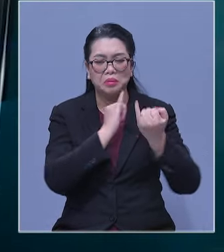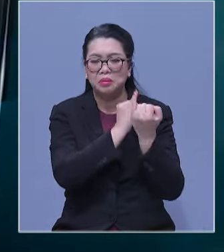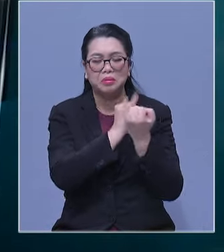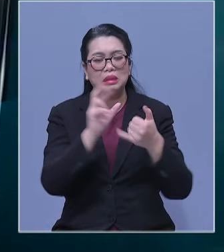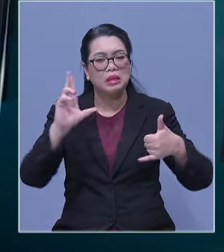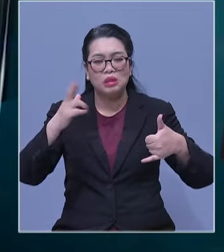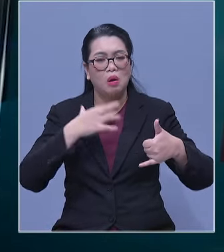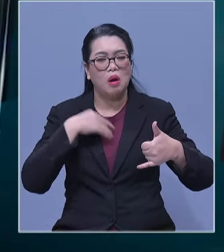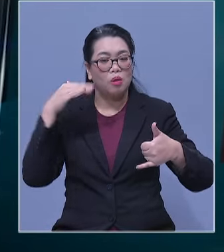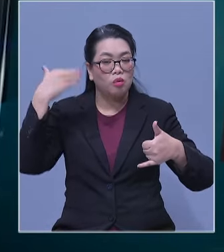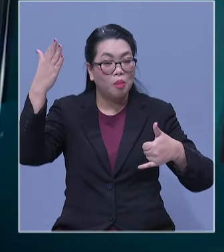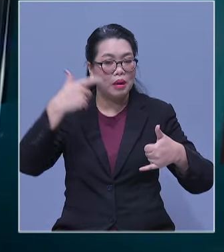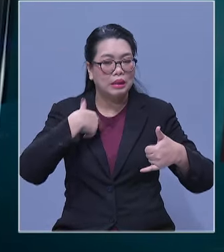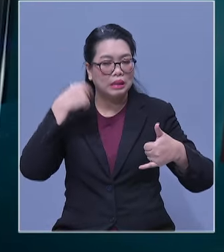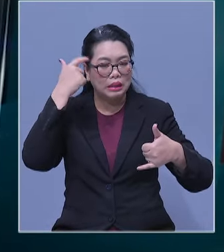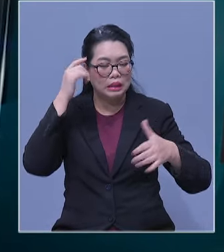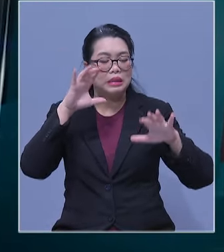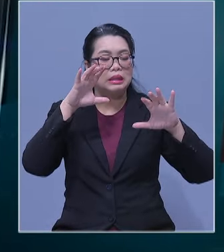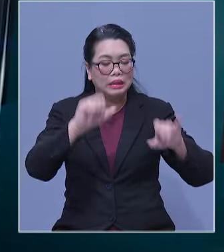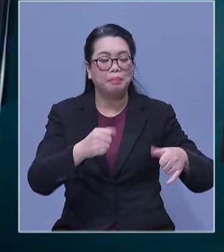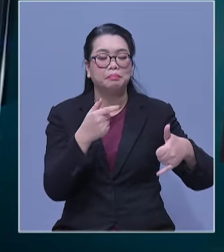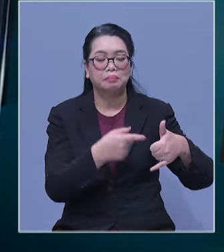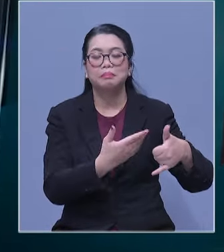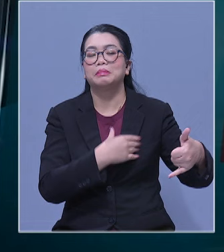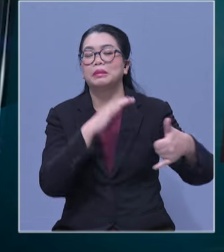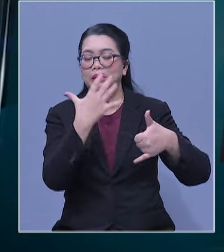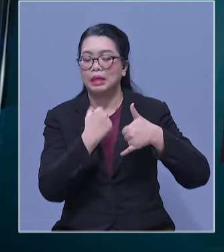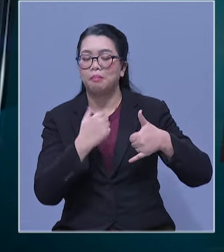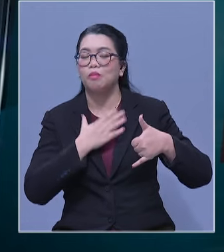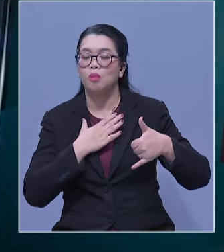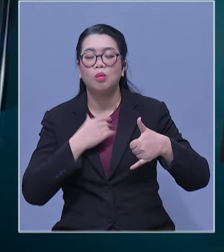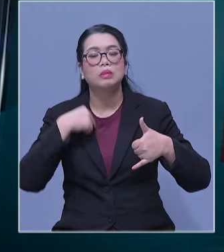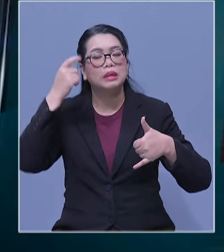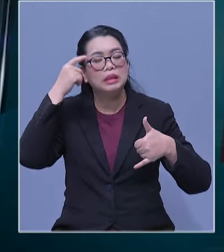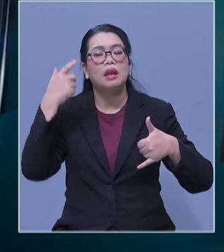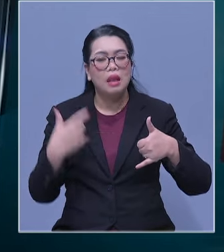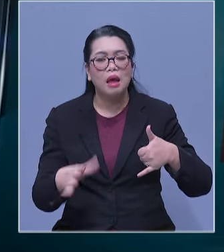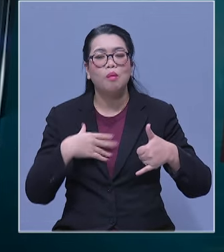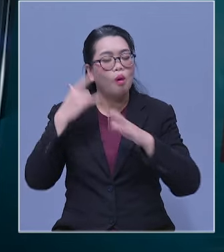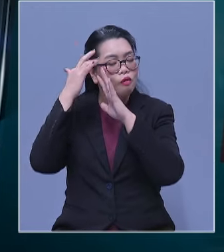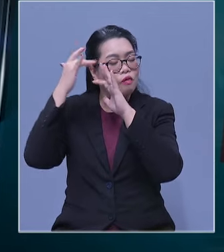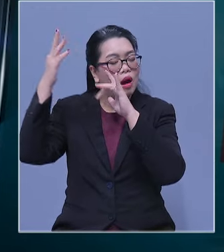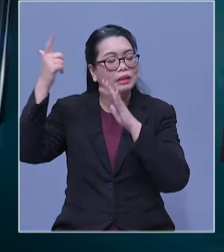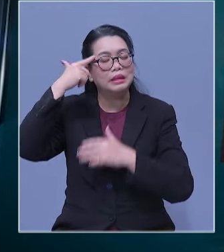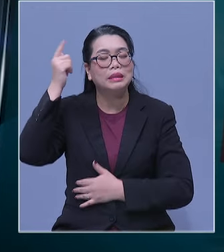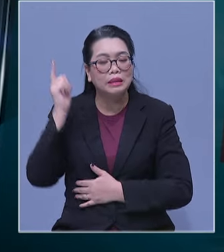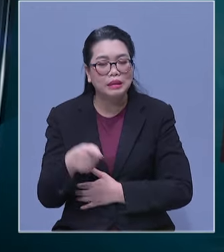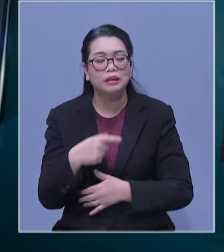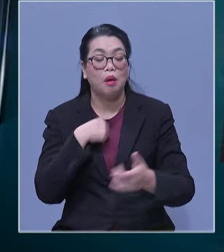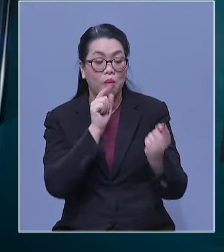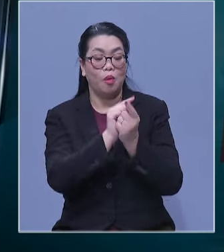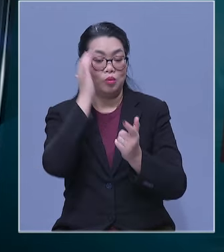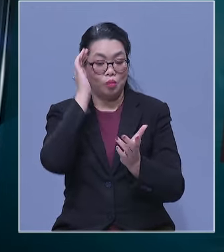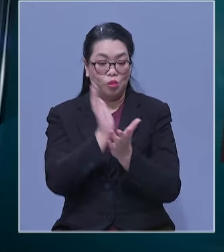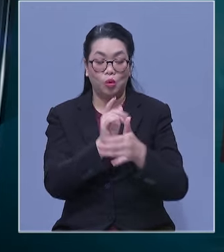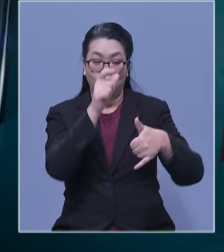ผมคิดเลยนะว่าวันนึงเนี่ยผมอาจจะถูกสารวัตรแจ๊ะเนี่ยจับกุมก็ได้สุดท้ายฝันที่เป็นจริงค่ะได้เจอตัว